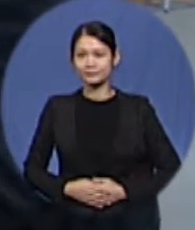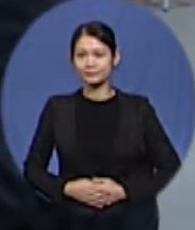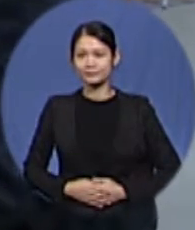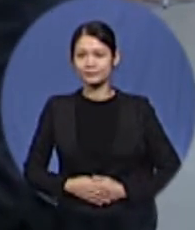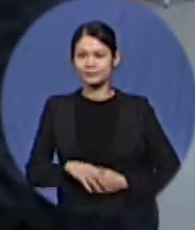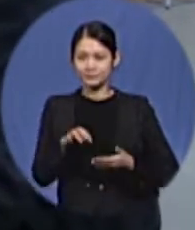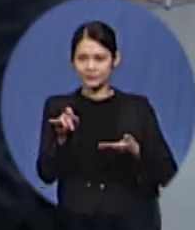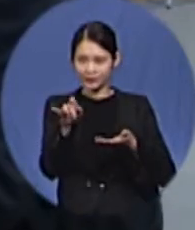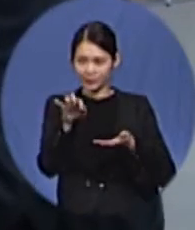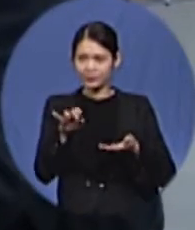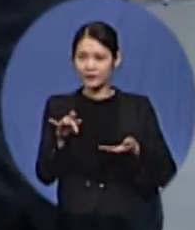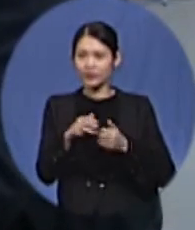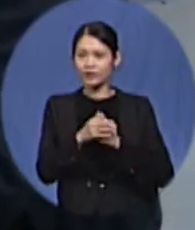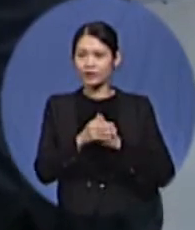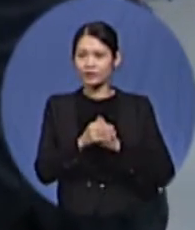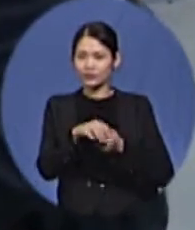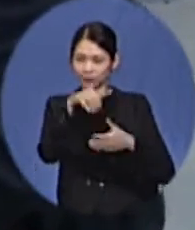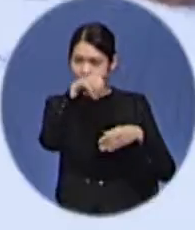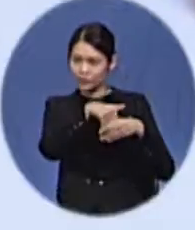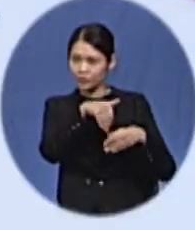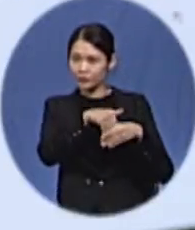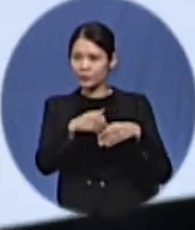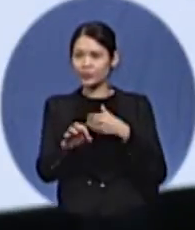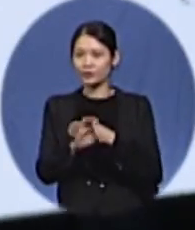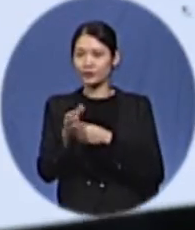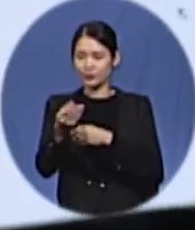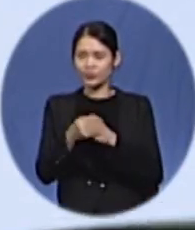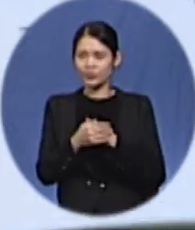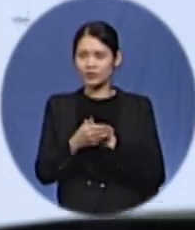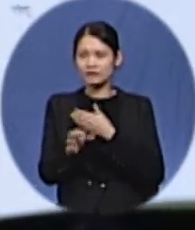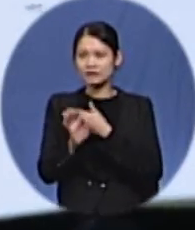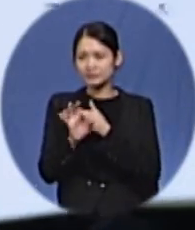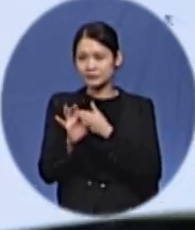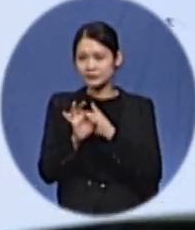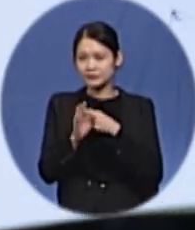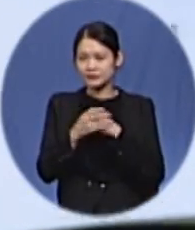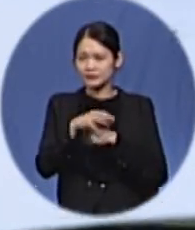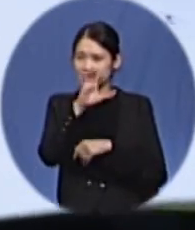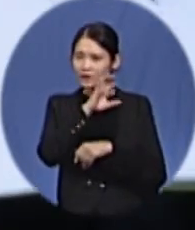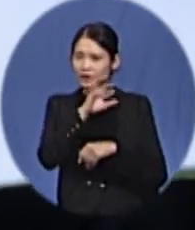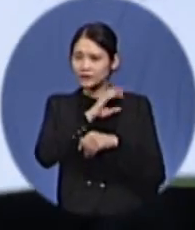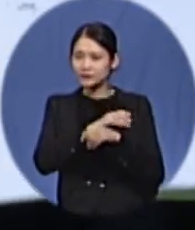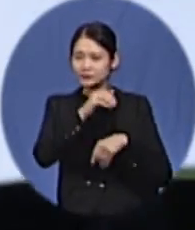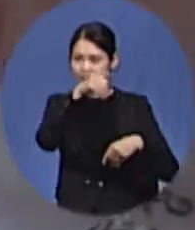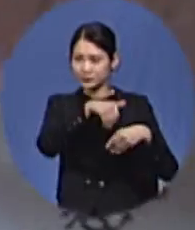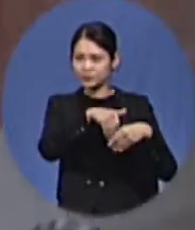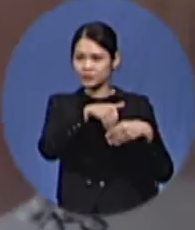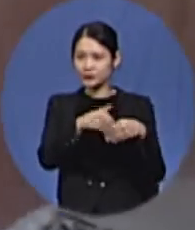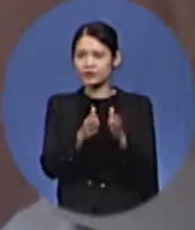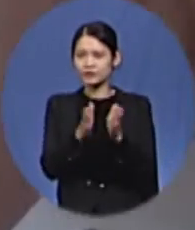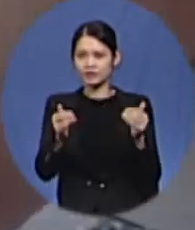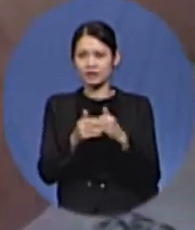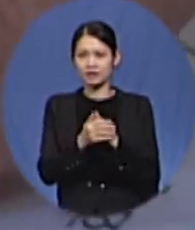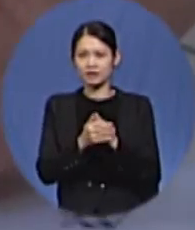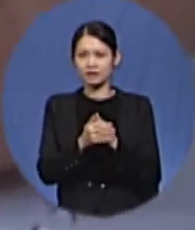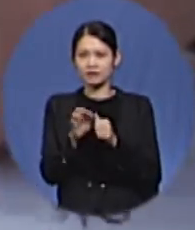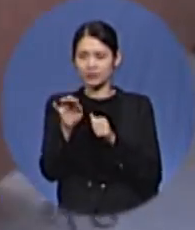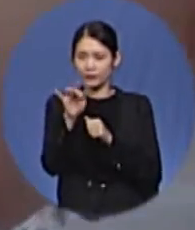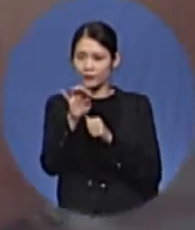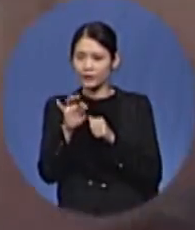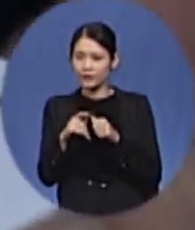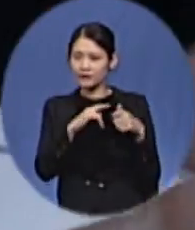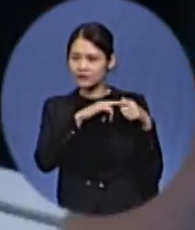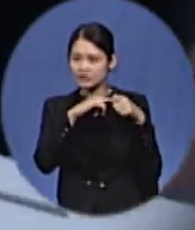점자 투표 보조용구를 들고 모의 사전투표 체험에 나선 한 참가자. 점자를 하나하나